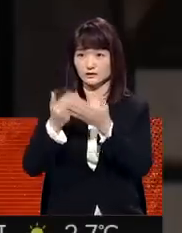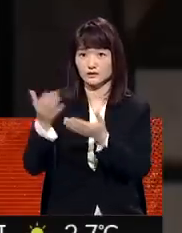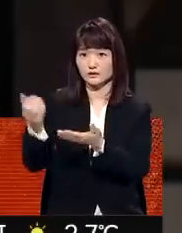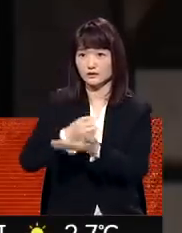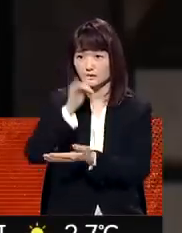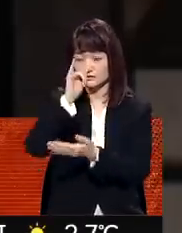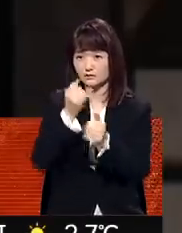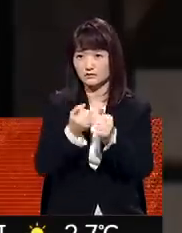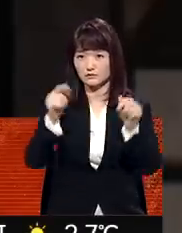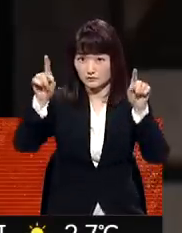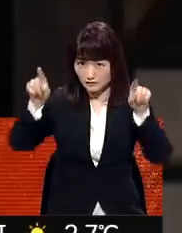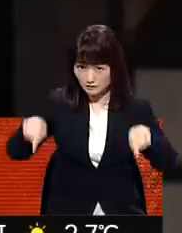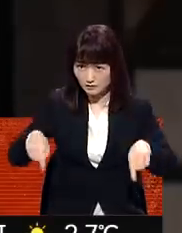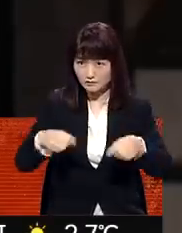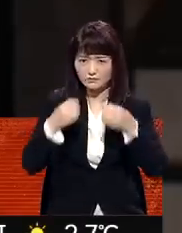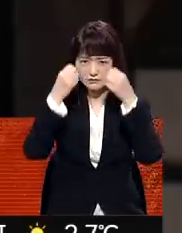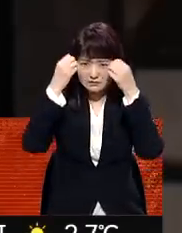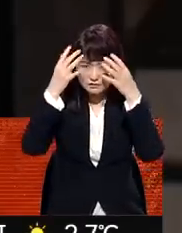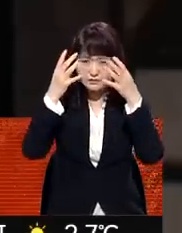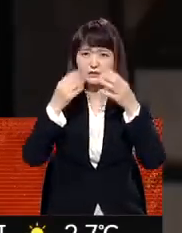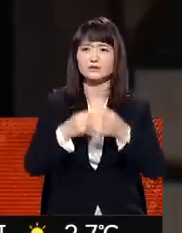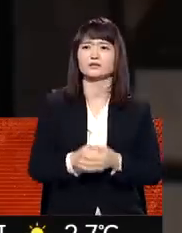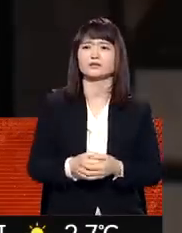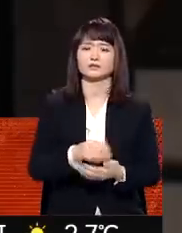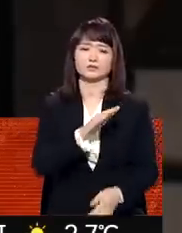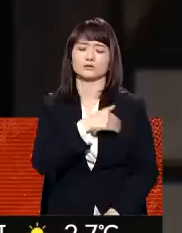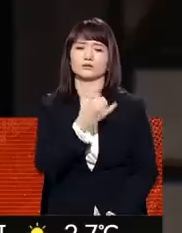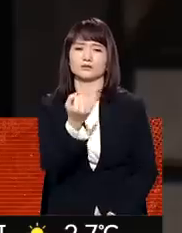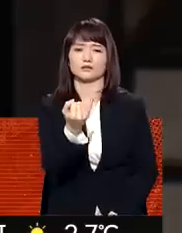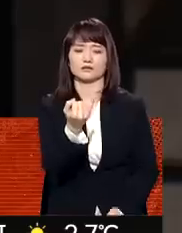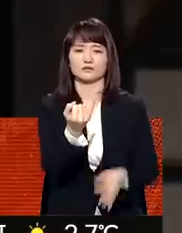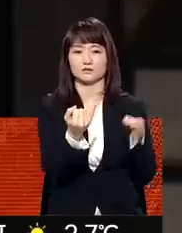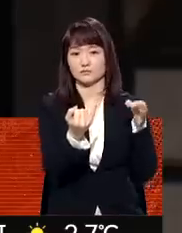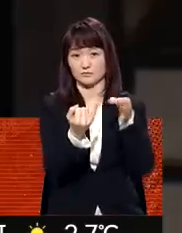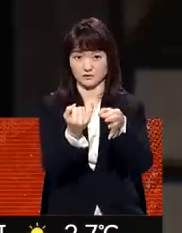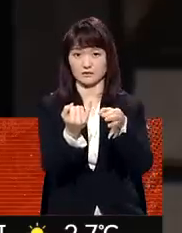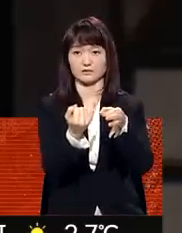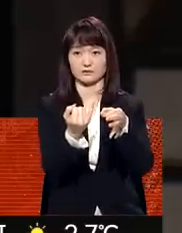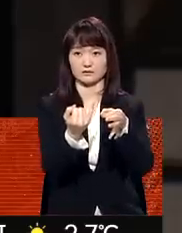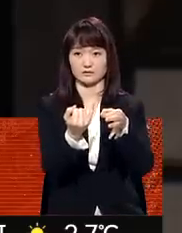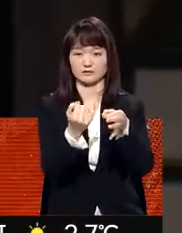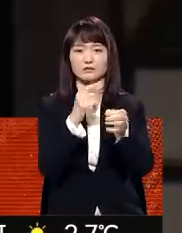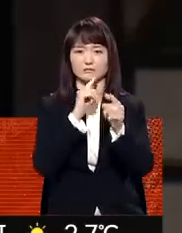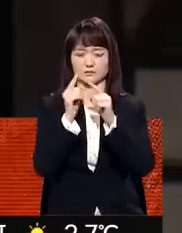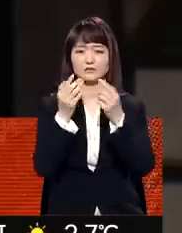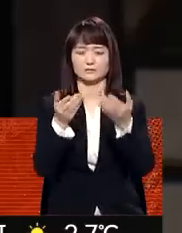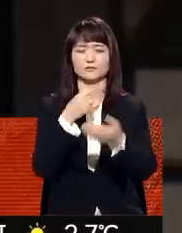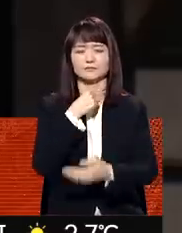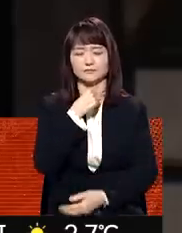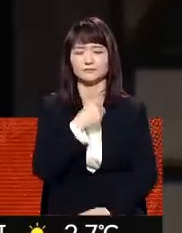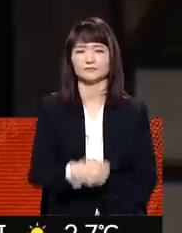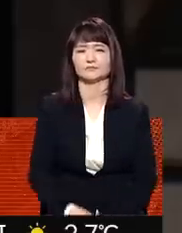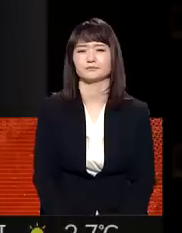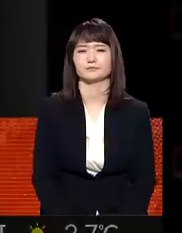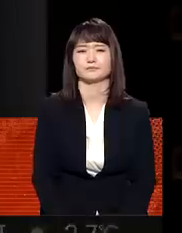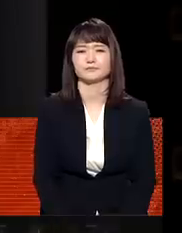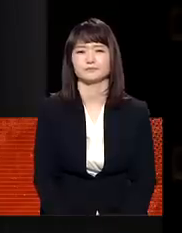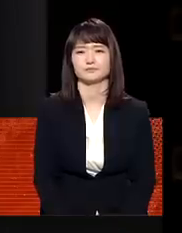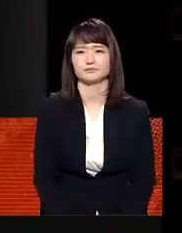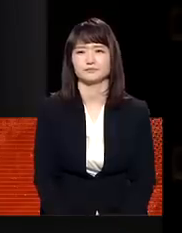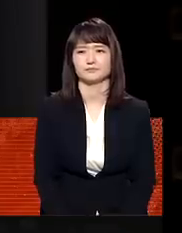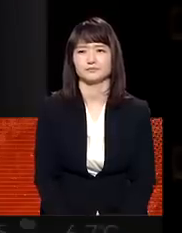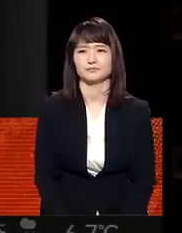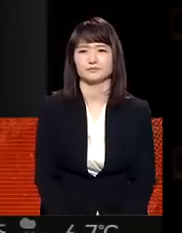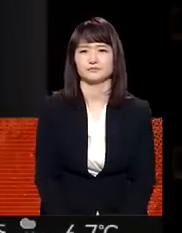이혼하시면 새롭게 만들어진 그 내연녀가 가진다는 것도 제가 한번 말씀드리고 싶습니다 아 근데 우리